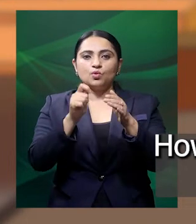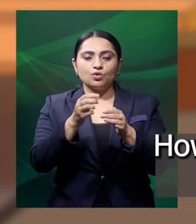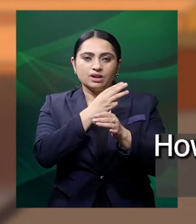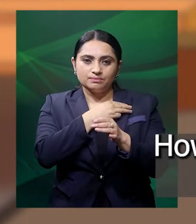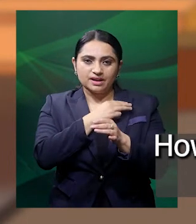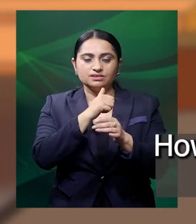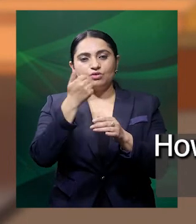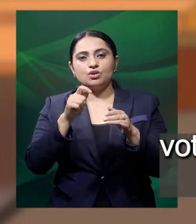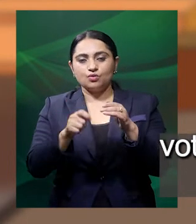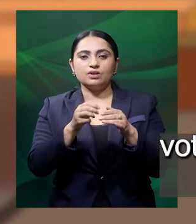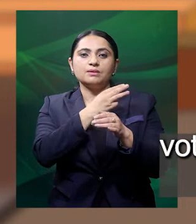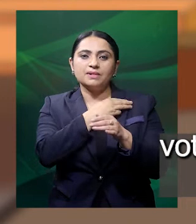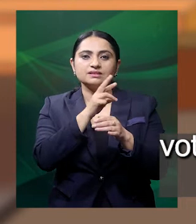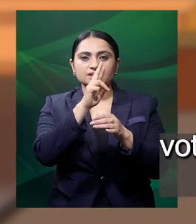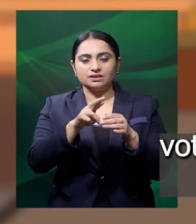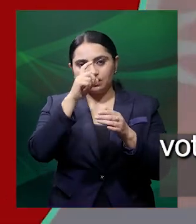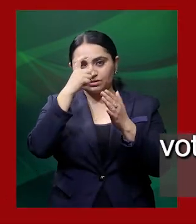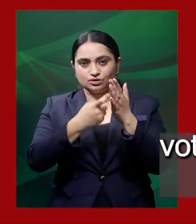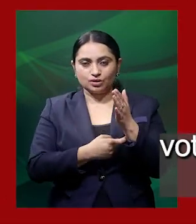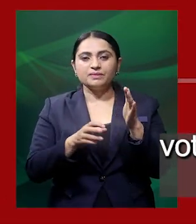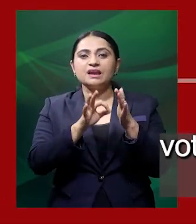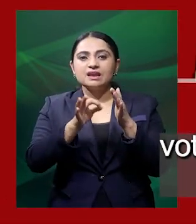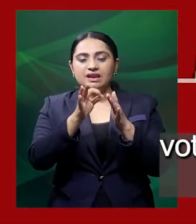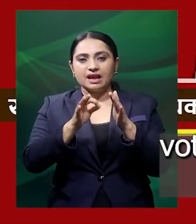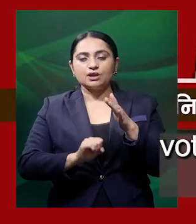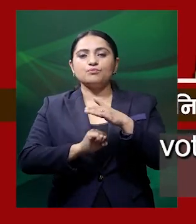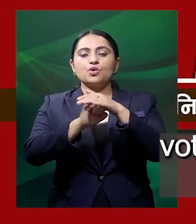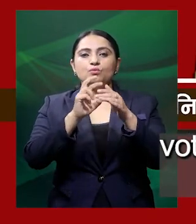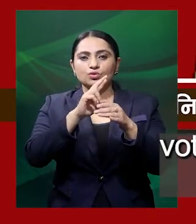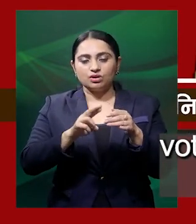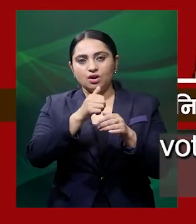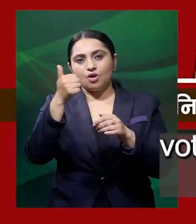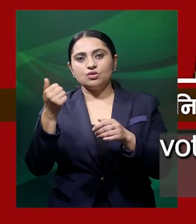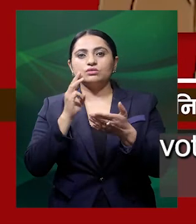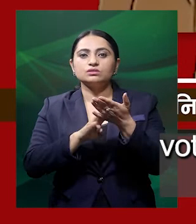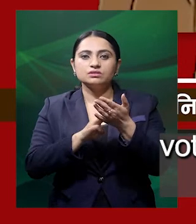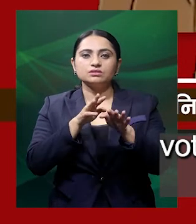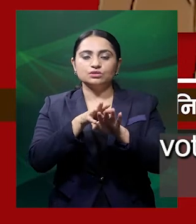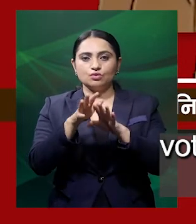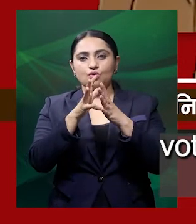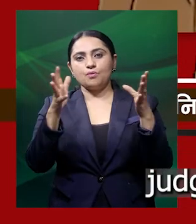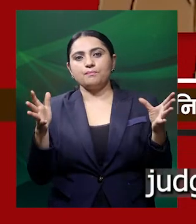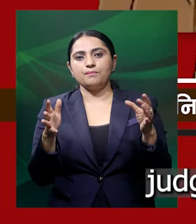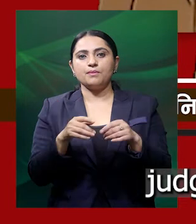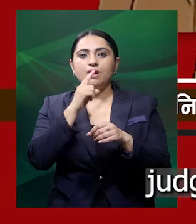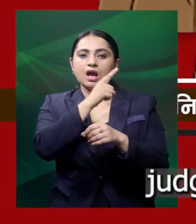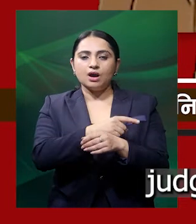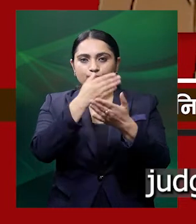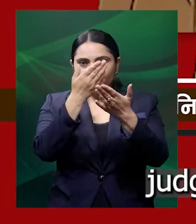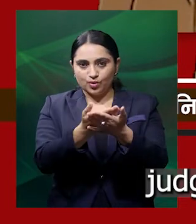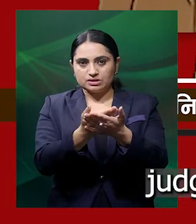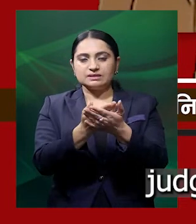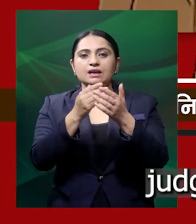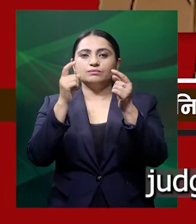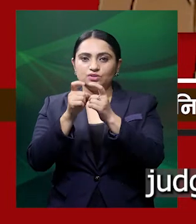न्यायाधीश लगायत अन्य न्यायाधीश र संवैधानिक निकायका प्रमुख र अन्य सदस्यहरूमाथिको महाअभियोगको प्रस्ताव